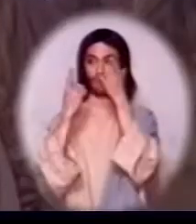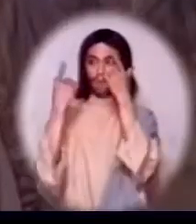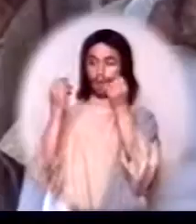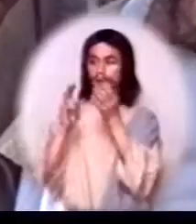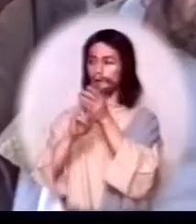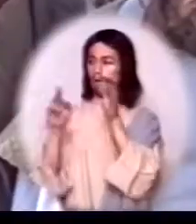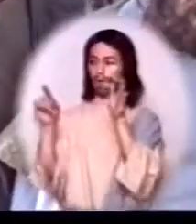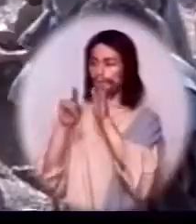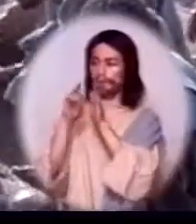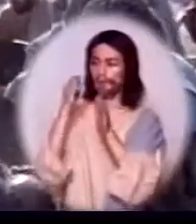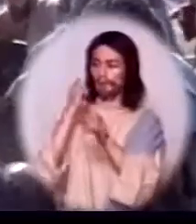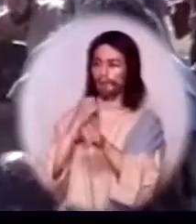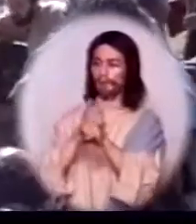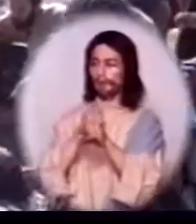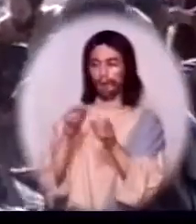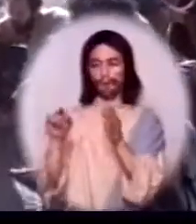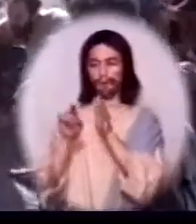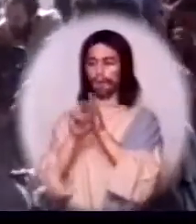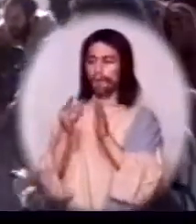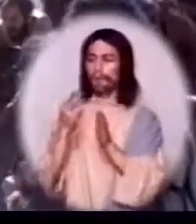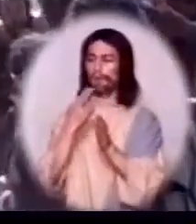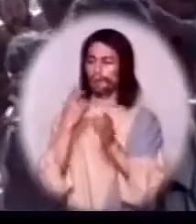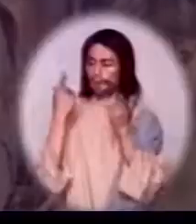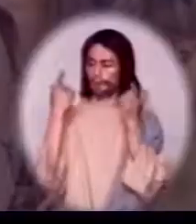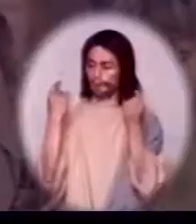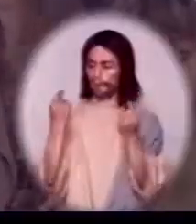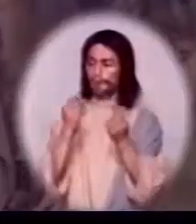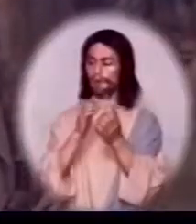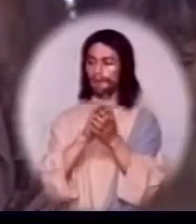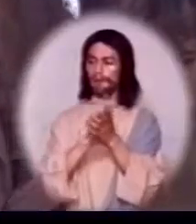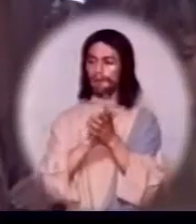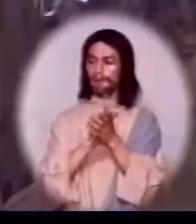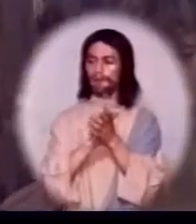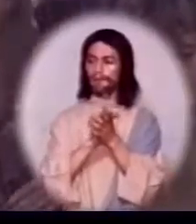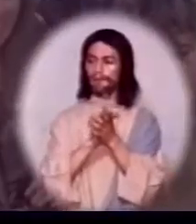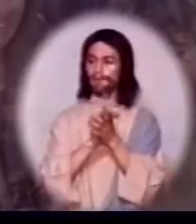기적이다. 믿을 수가 없어. 믿을 수 없다.